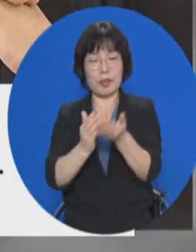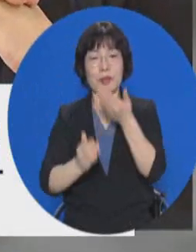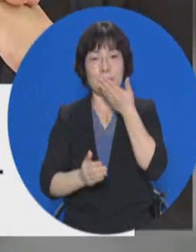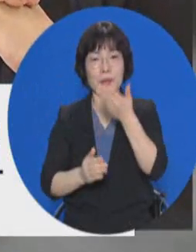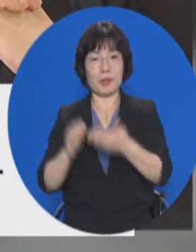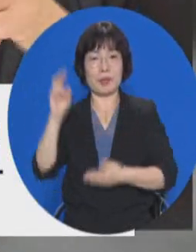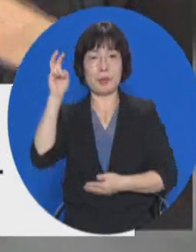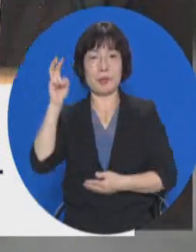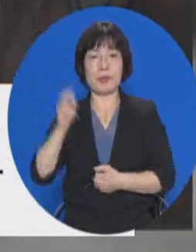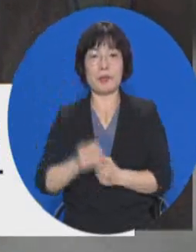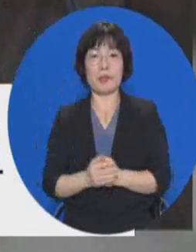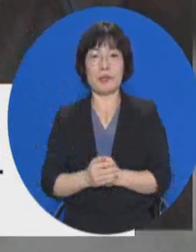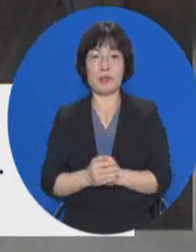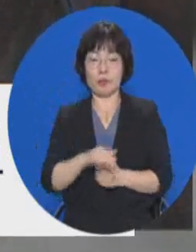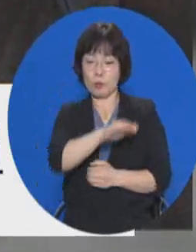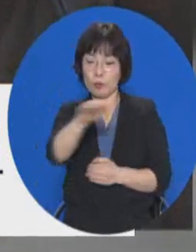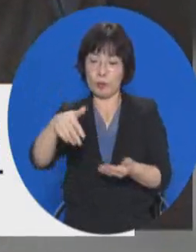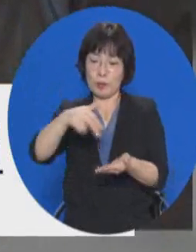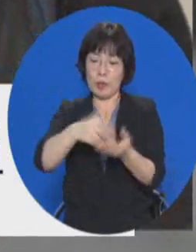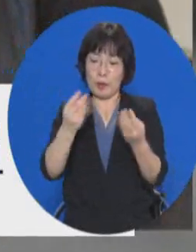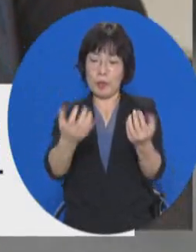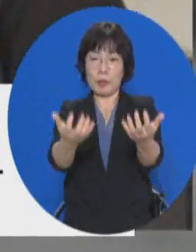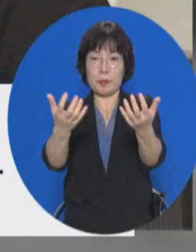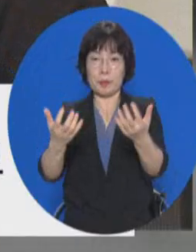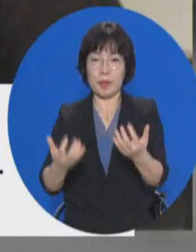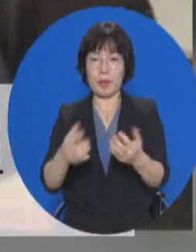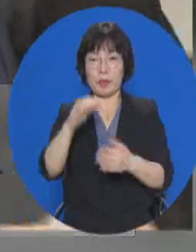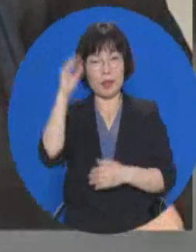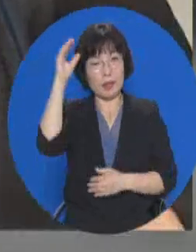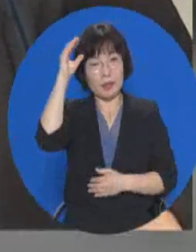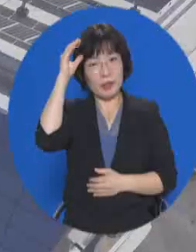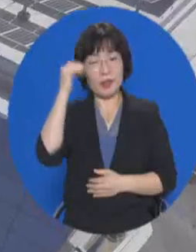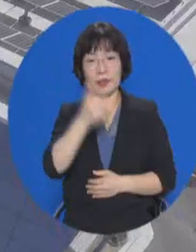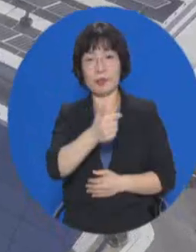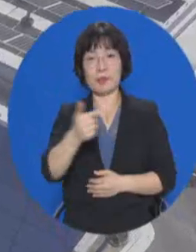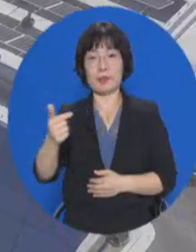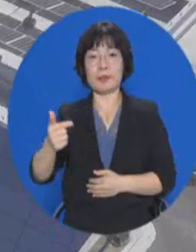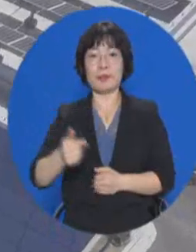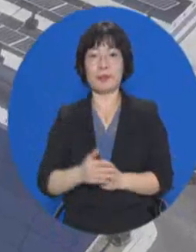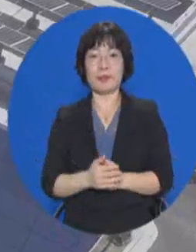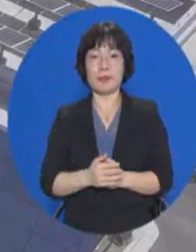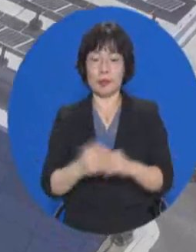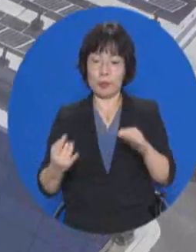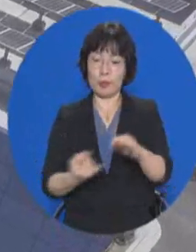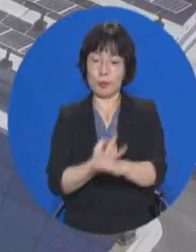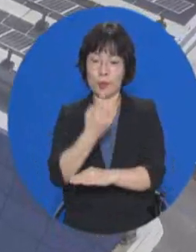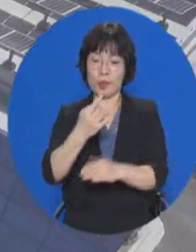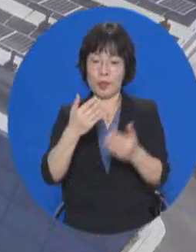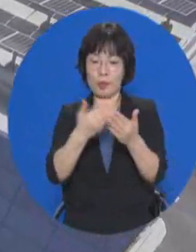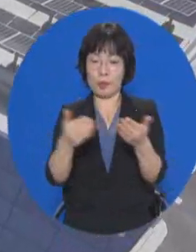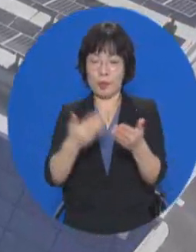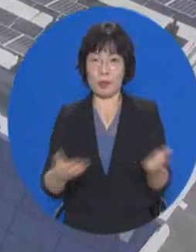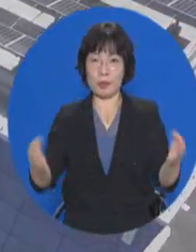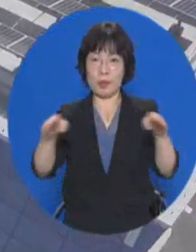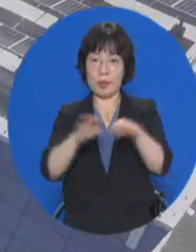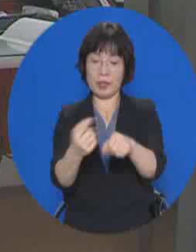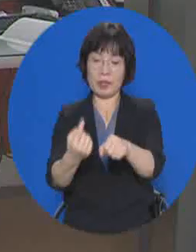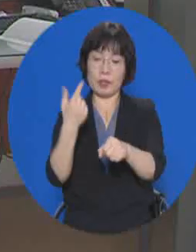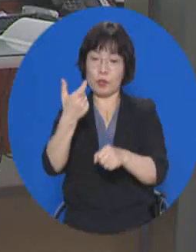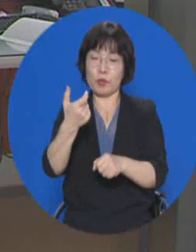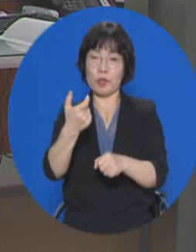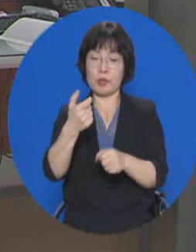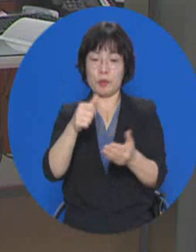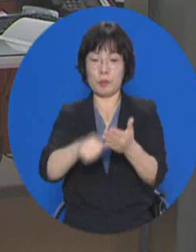않을까라고 생각을 합니다. 그래서 저희는 많은 분들이 오셨으면 좋겠어요. 그래서 이 밖에도 도립미술관은 지난해 60여